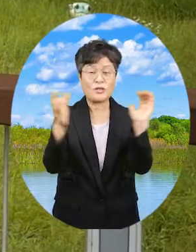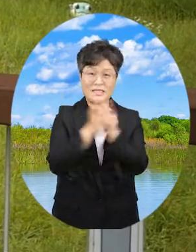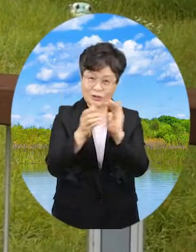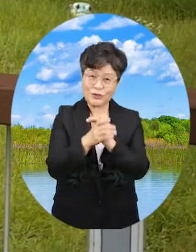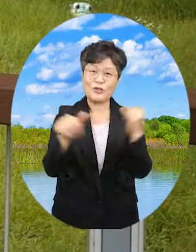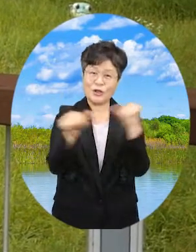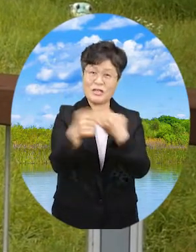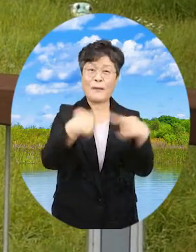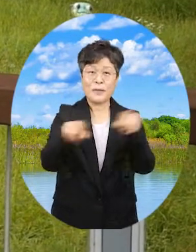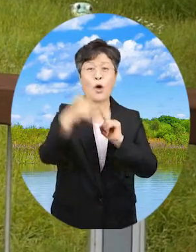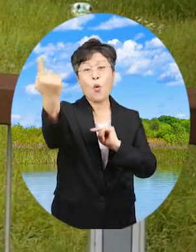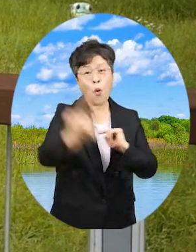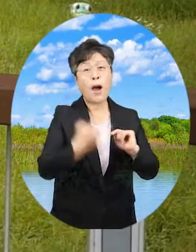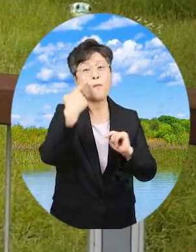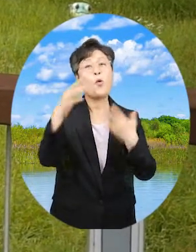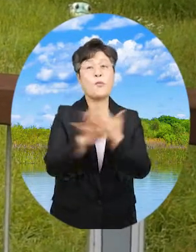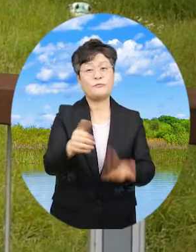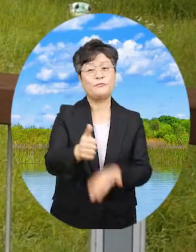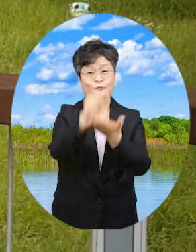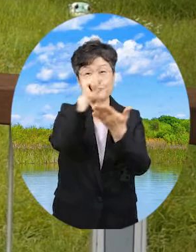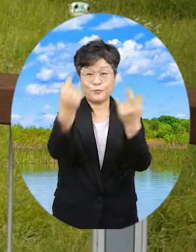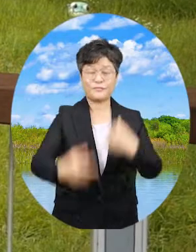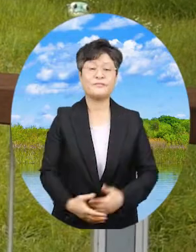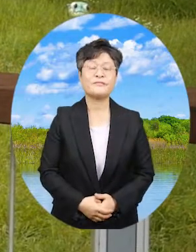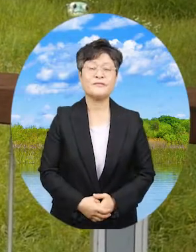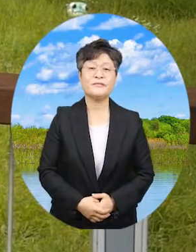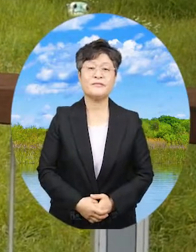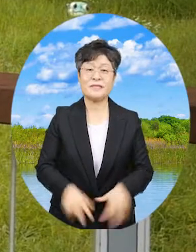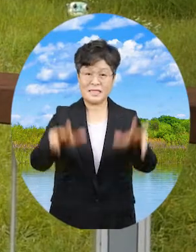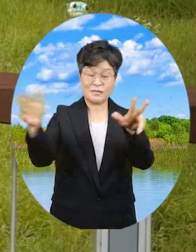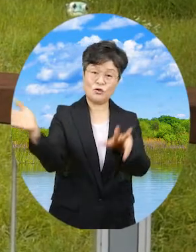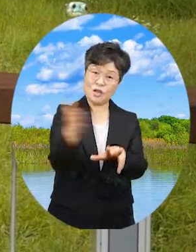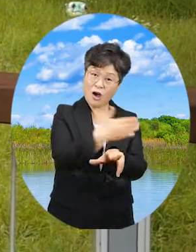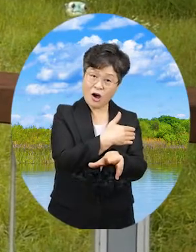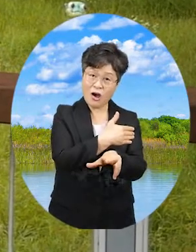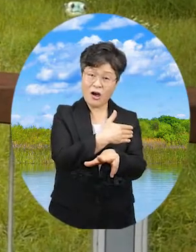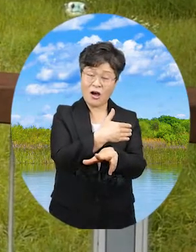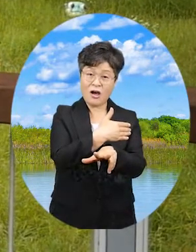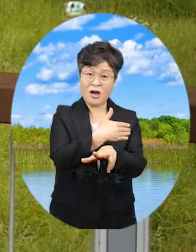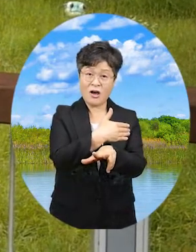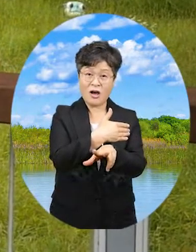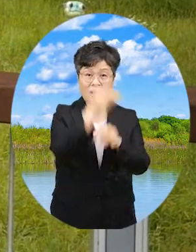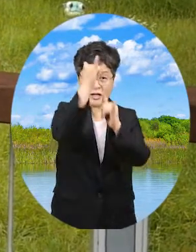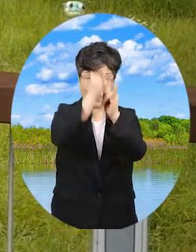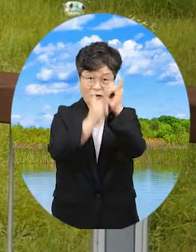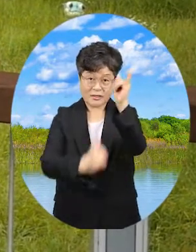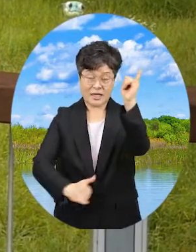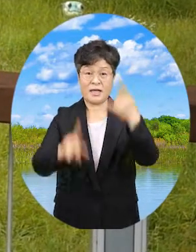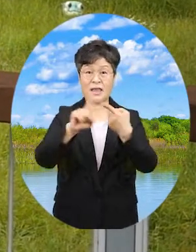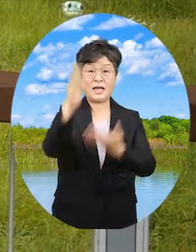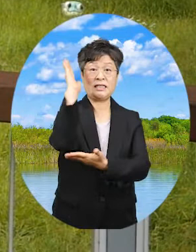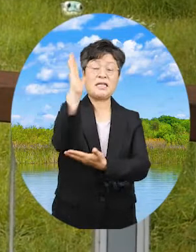친구들과 연인들과 한번 걸어보시는 걸 추천드립니다. 자, 이제부터 다시 원점으로 돌아가서